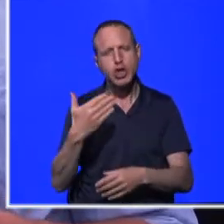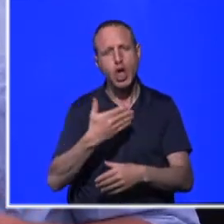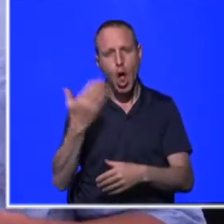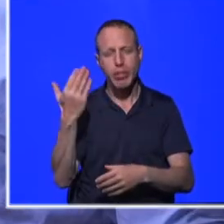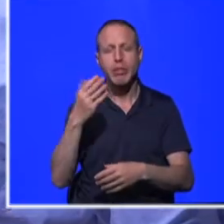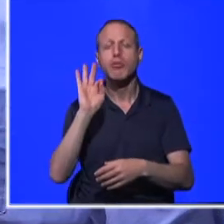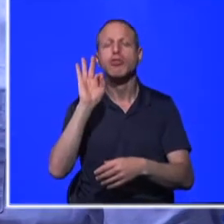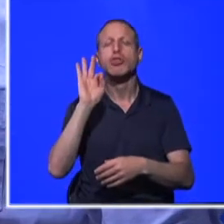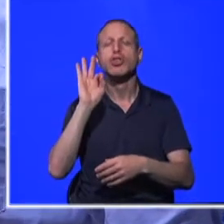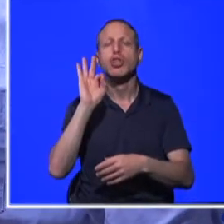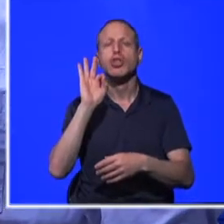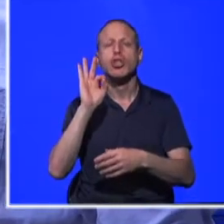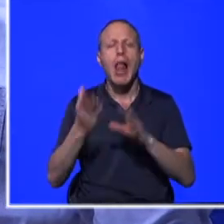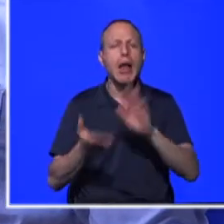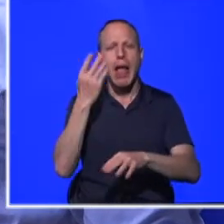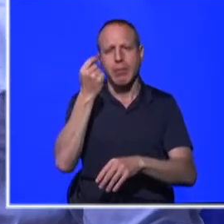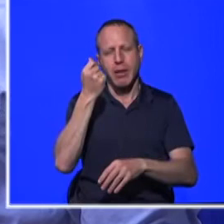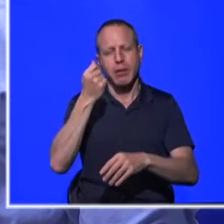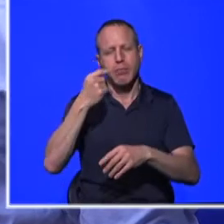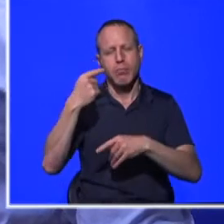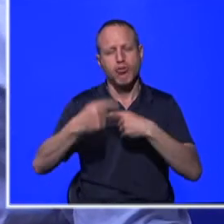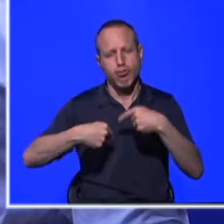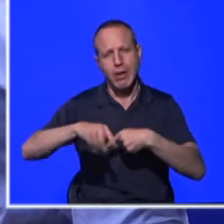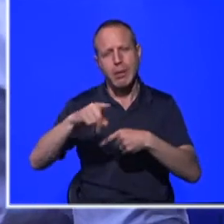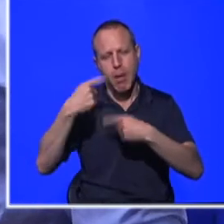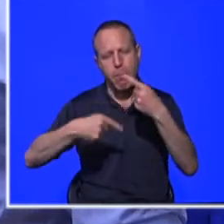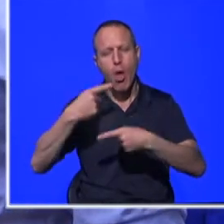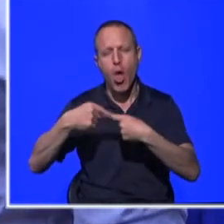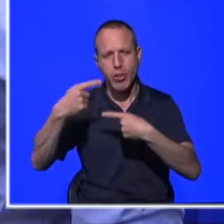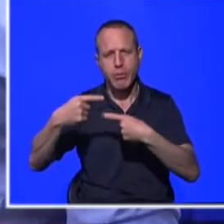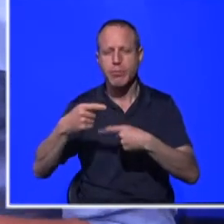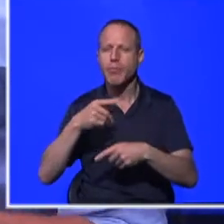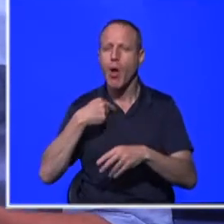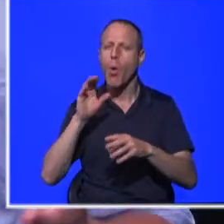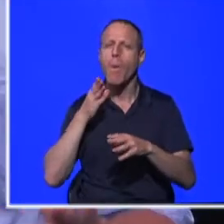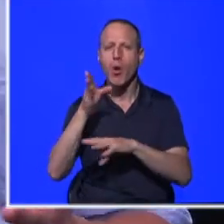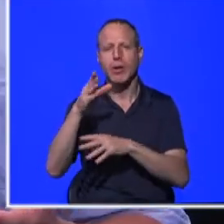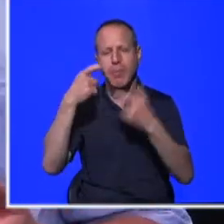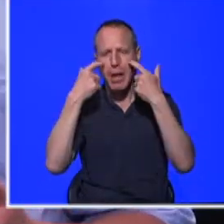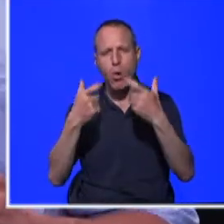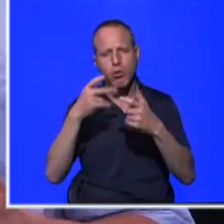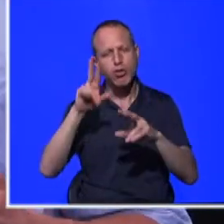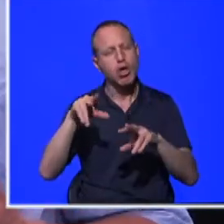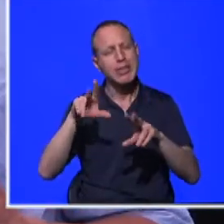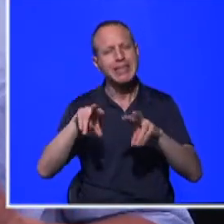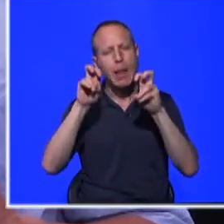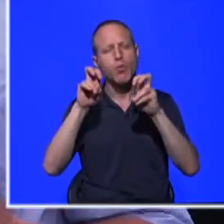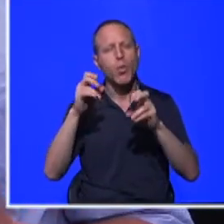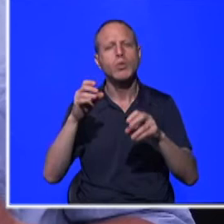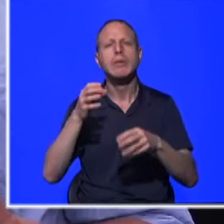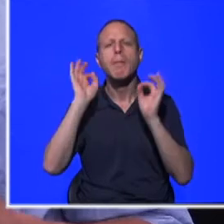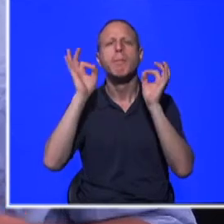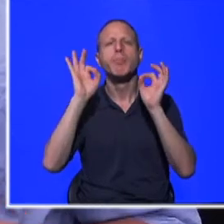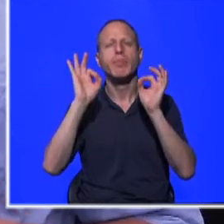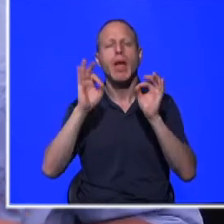הקרוב. לכן אנחנו שווים וקוראים לרגולטורים. יש לכם כאן הזדמנות פז. חברות הגז עברו על החוק, זה בדיוק המנוף